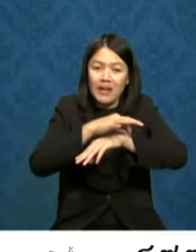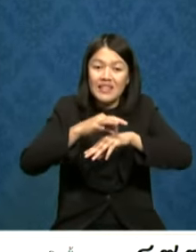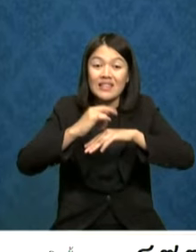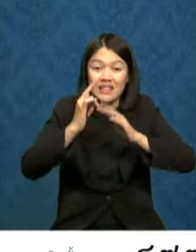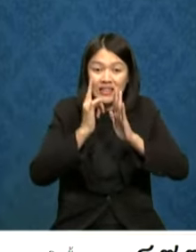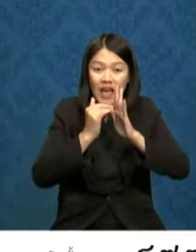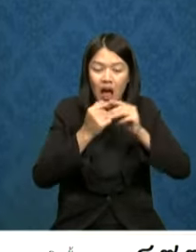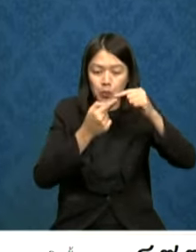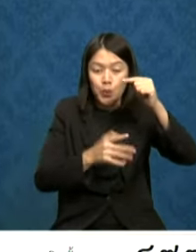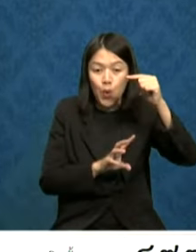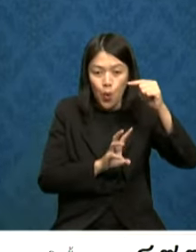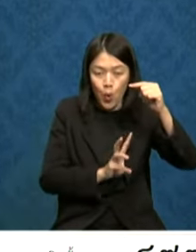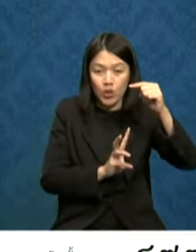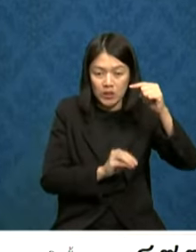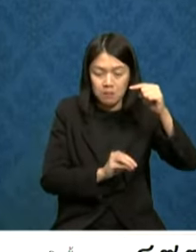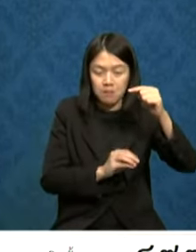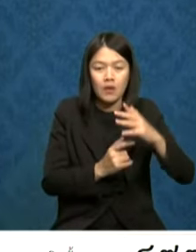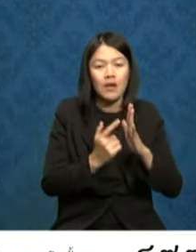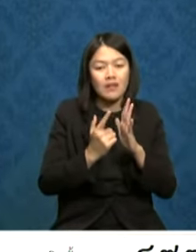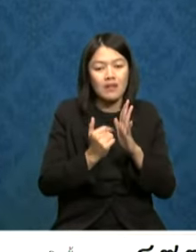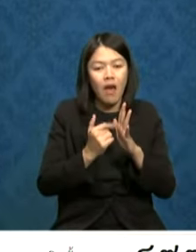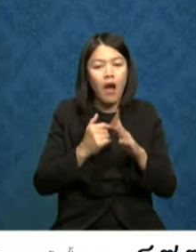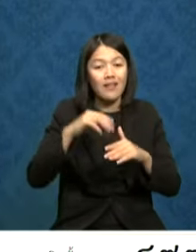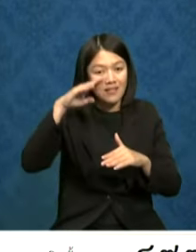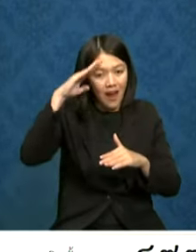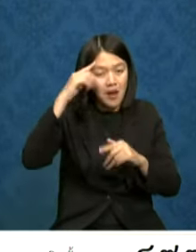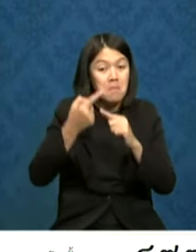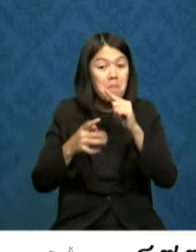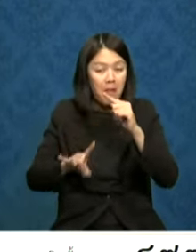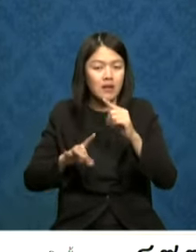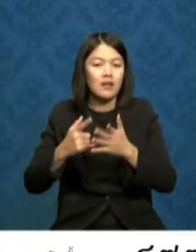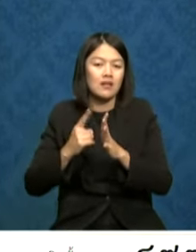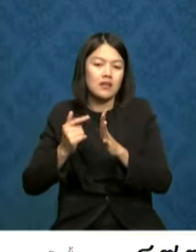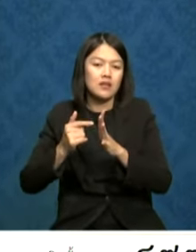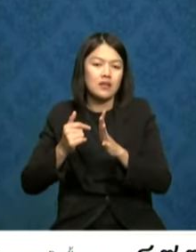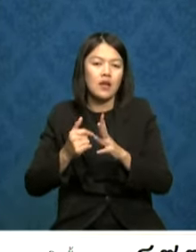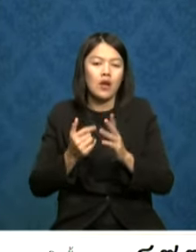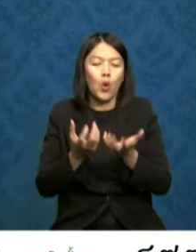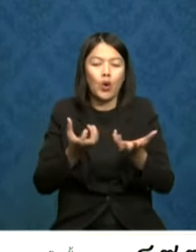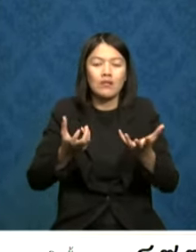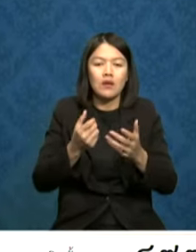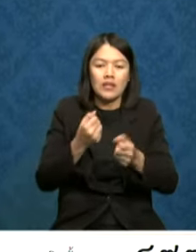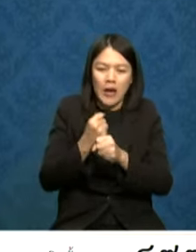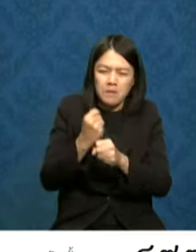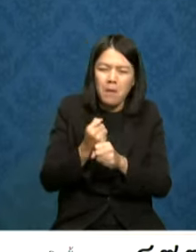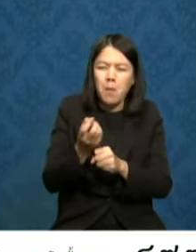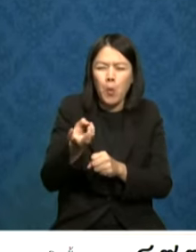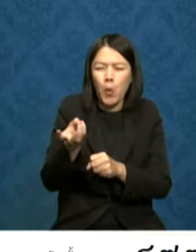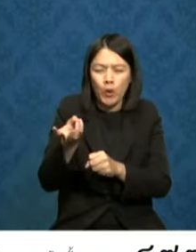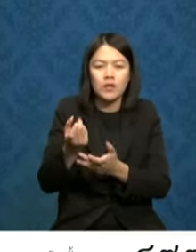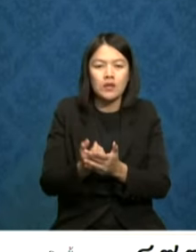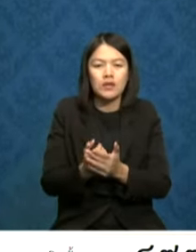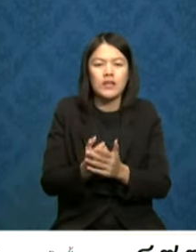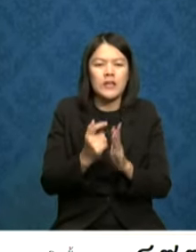จำนวน 60รายการการผลิตยาและเวชภัณฑ์ทางทหาร 8รายการการผลิตยาที่มีผู้ผลิตในประเทศน้อยรายและยา